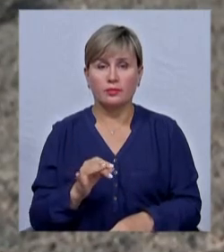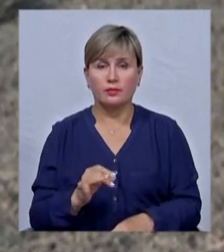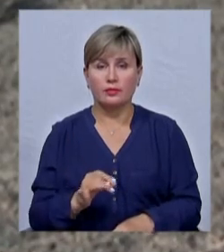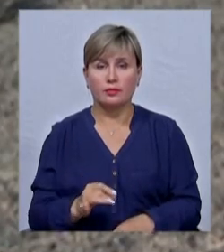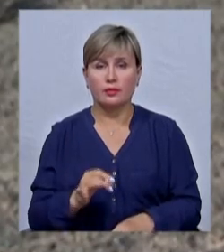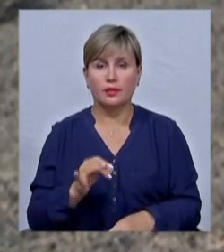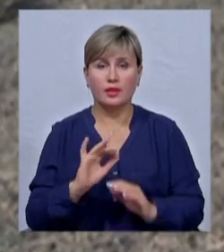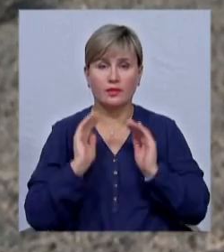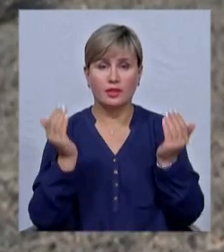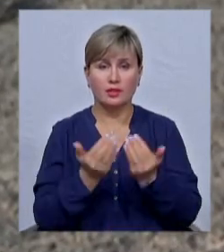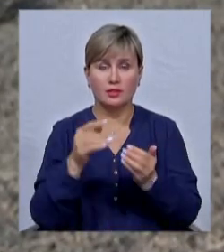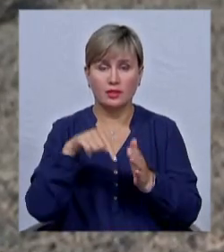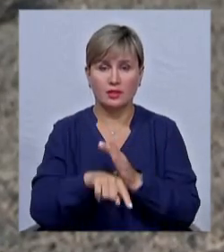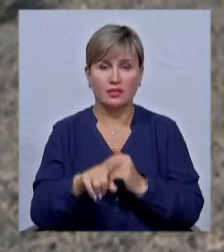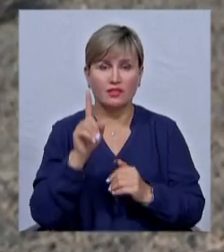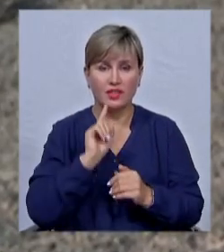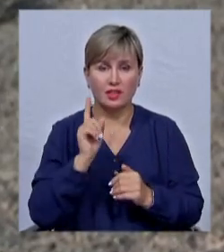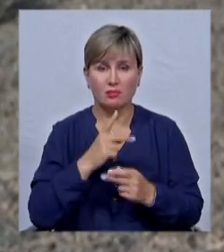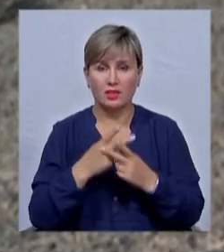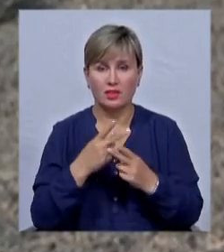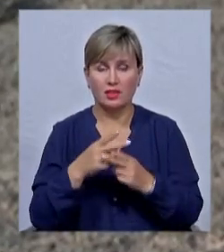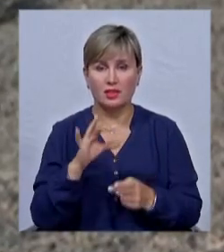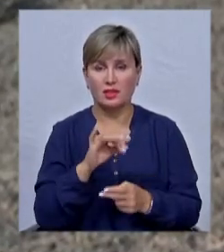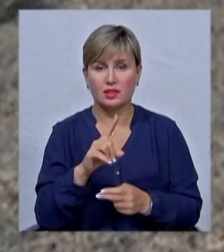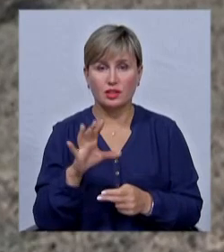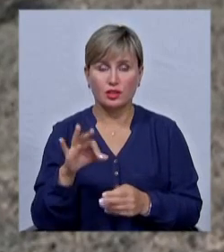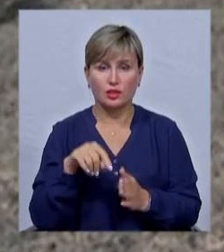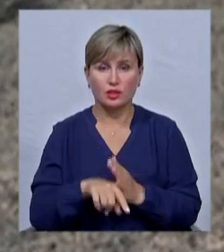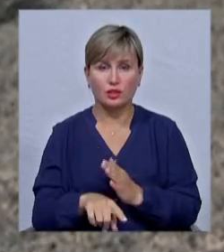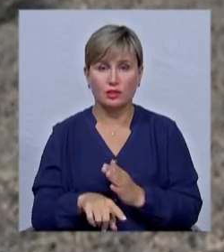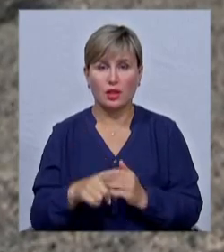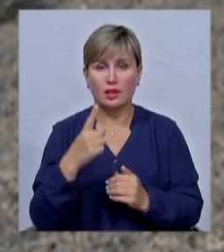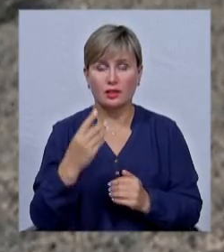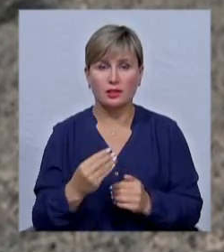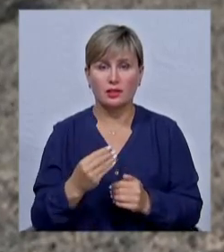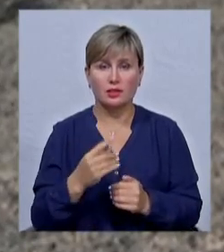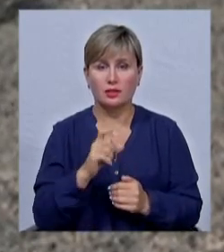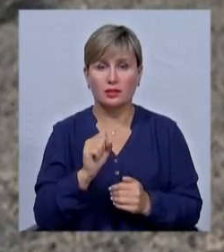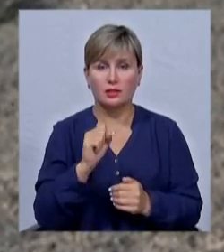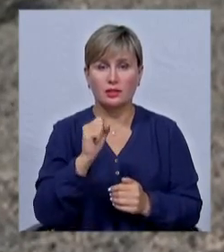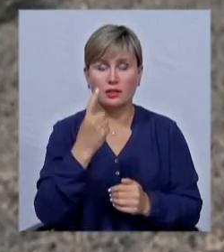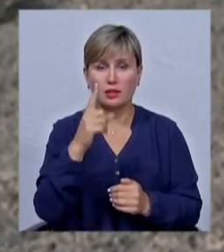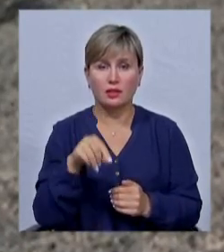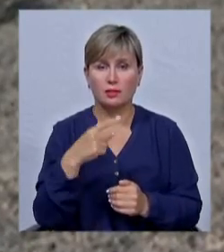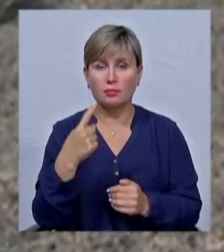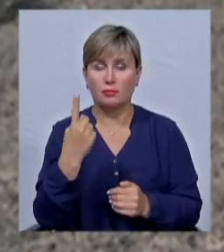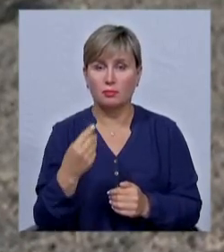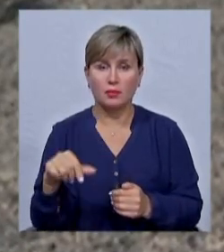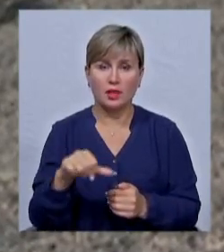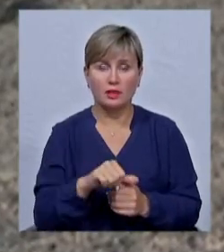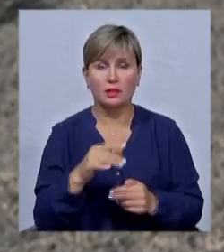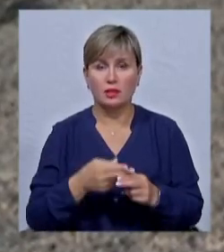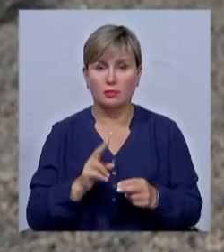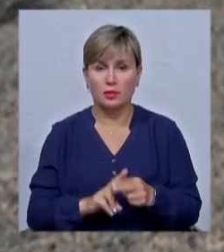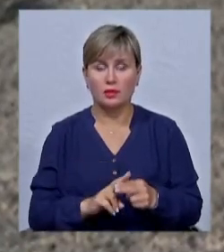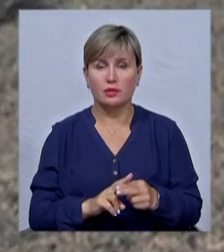изоляторе сеть следственный изолятор или порчи год 1 din за полтора считается и на основании этого